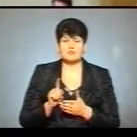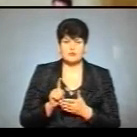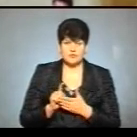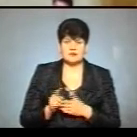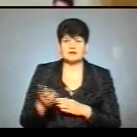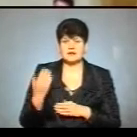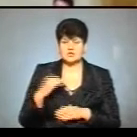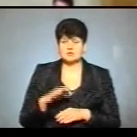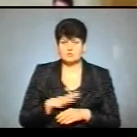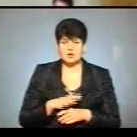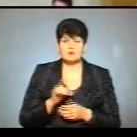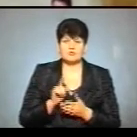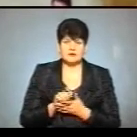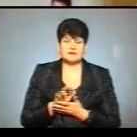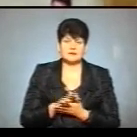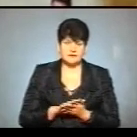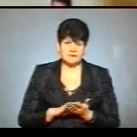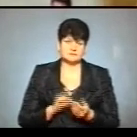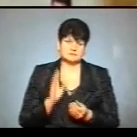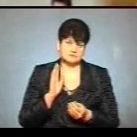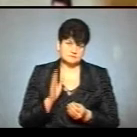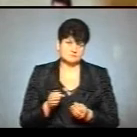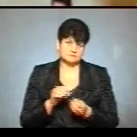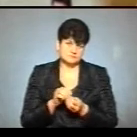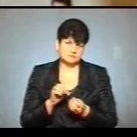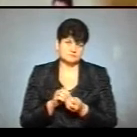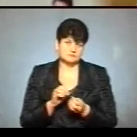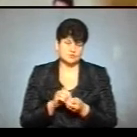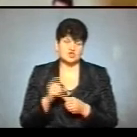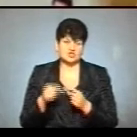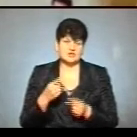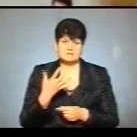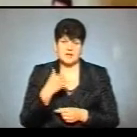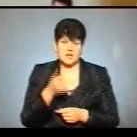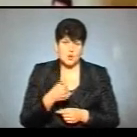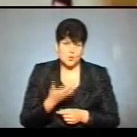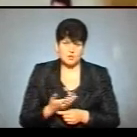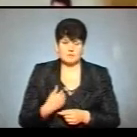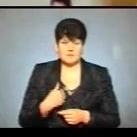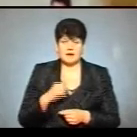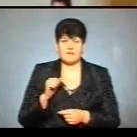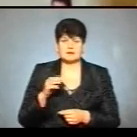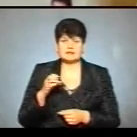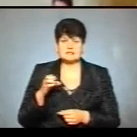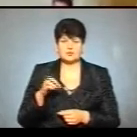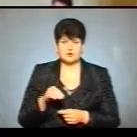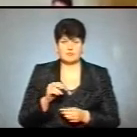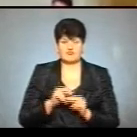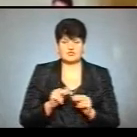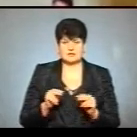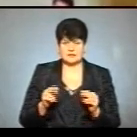нас була, так і повинна далі продовжуватися через 5 років. Ми атестуємося вчителі